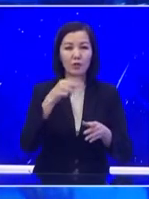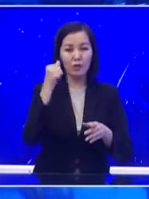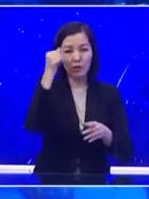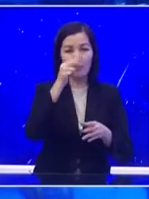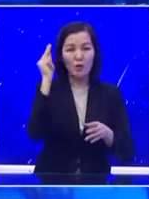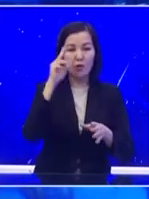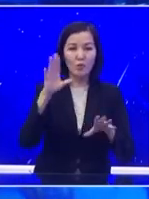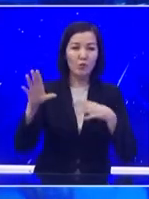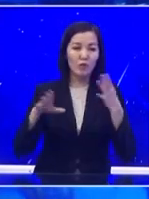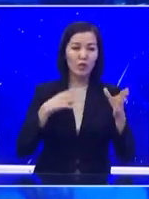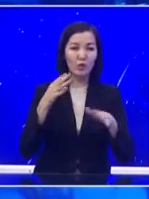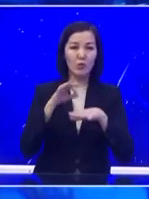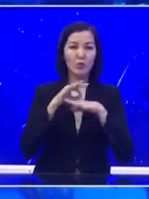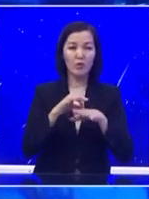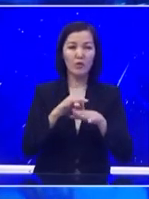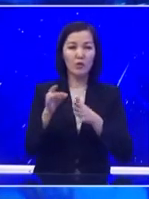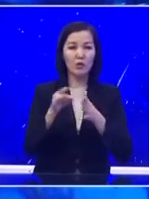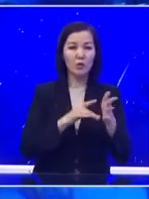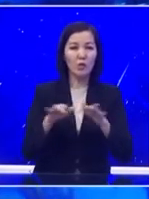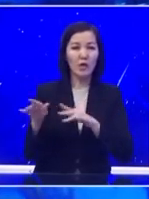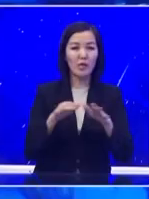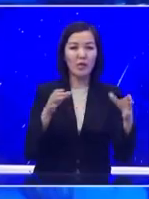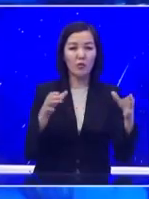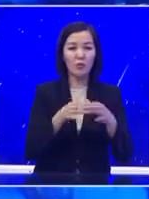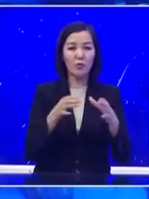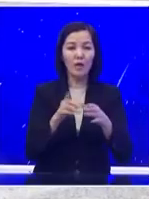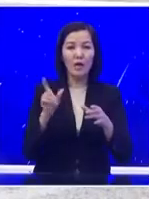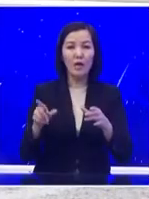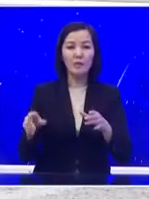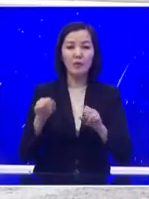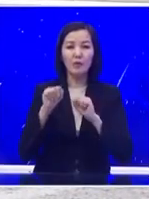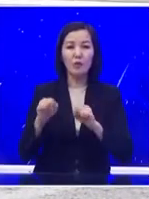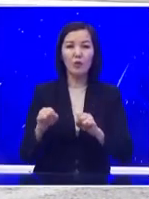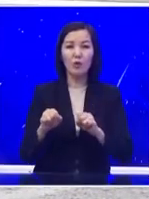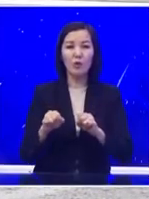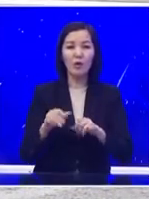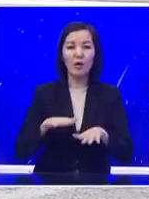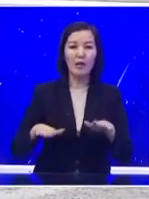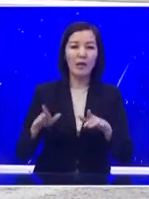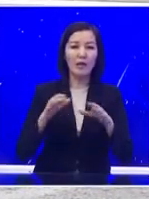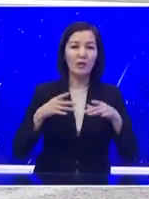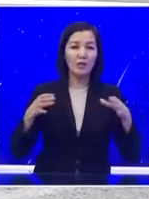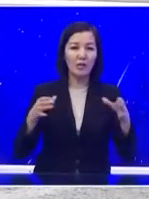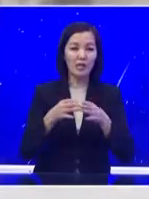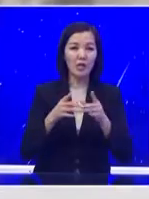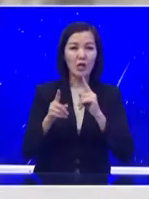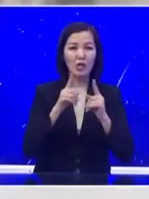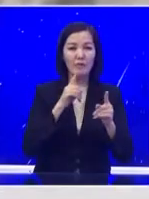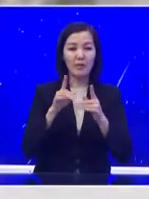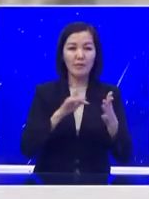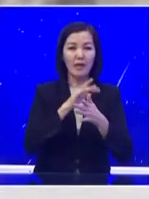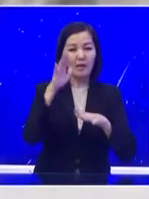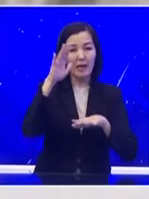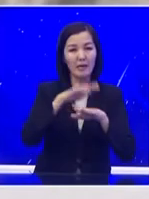жаттығу шарасы өткізілді. Шұғыл әрекет ету топтары мен азаматтық қорғау құрылымдары орталық алаңға жиналды. Жиын барысында қала